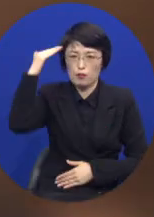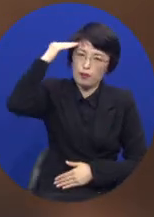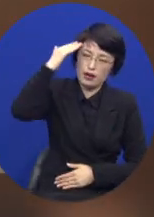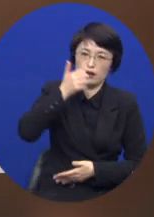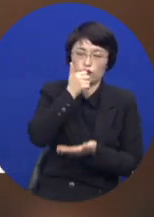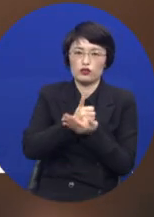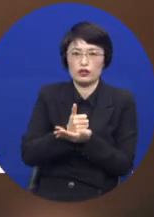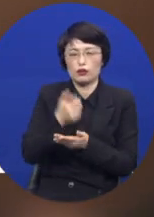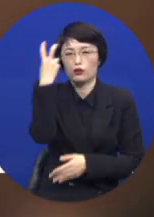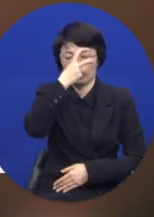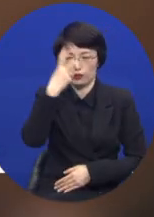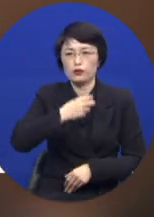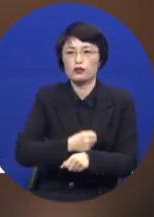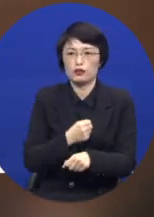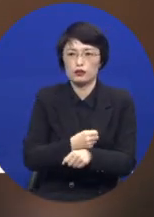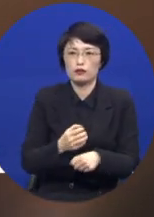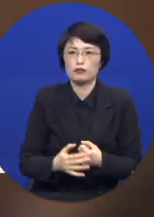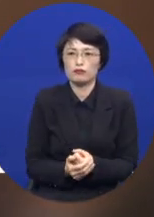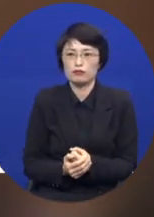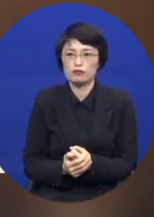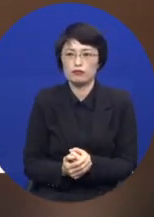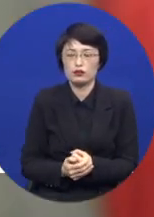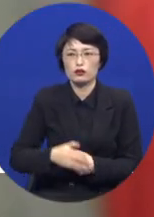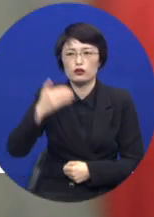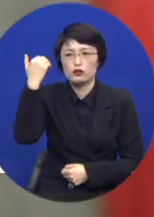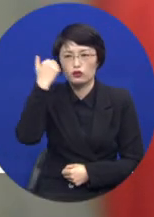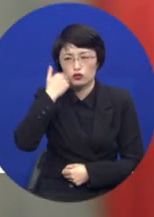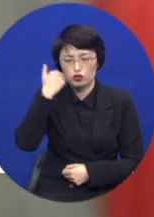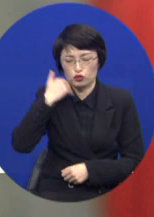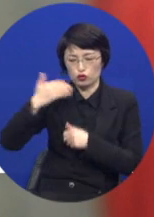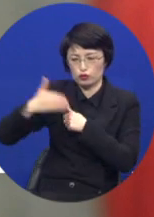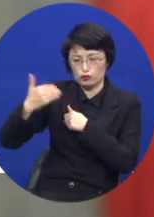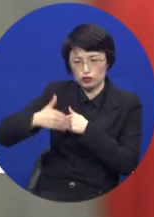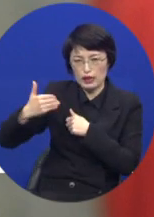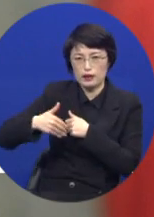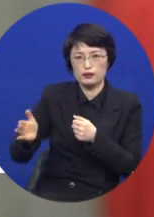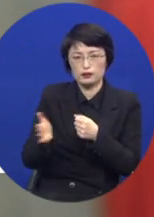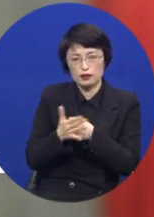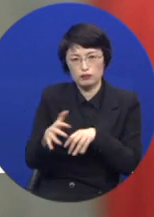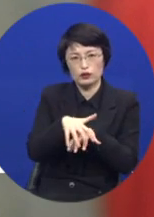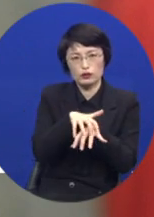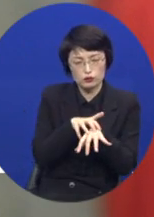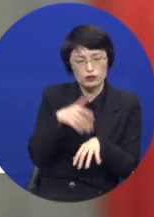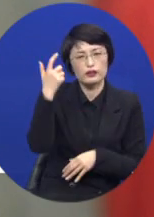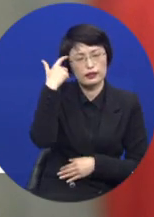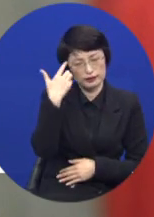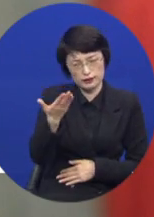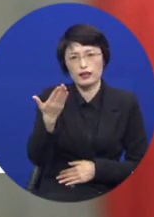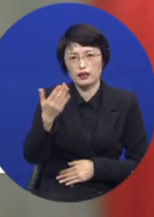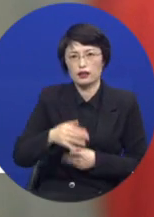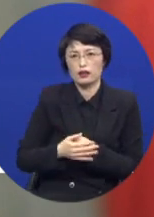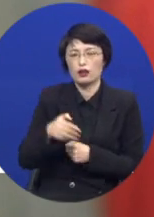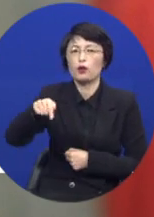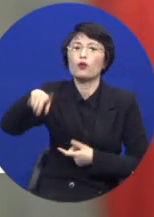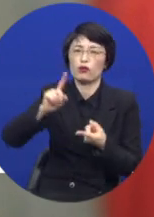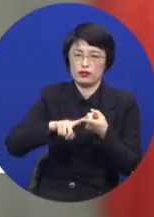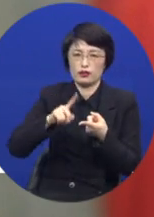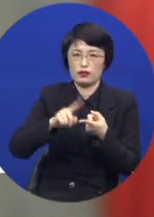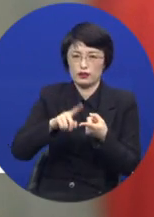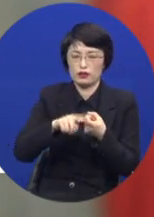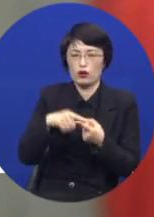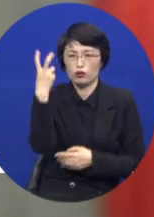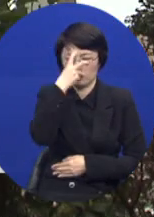아까 캣 제철 r 되겠고 #6 3 그타 그래가지고 그 사랑 목에 생긴 하하 죄악에 대해서 이제